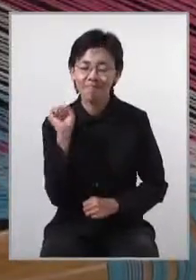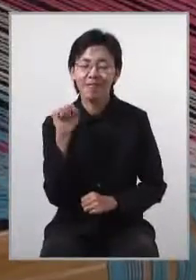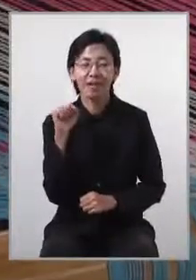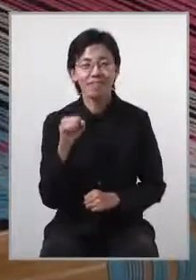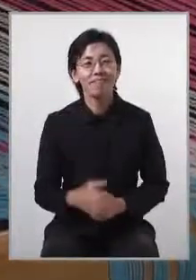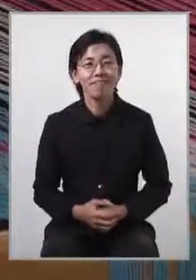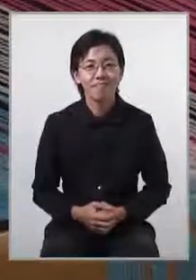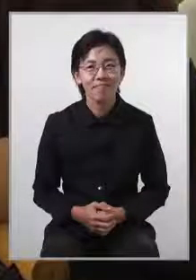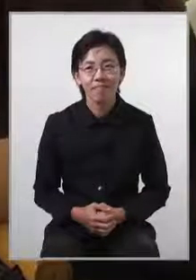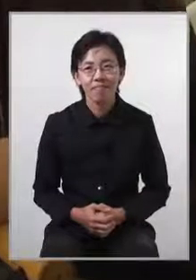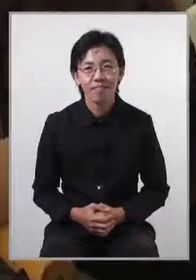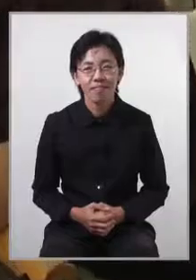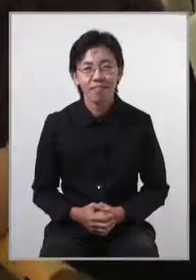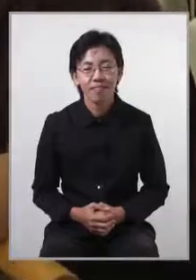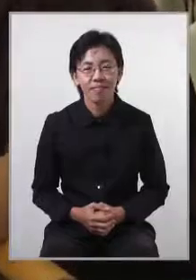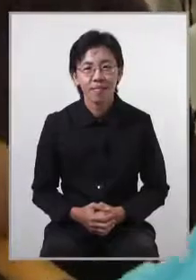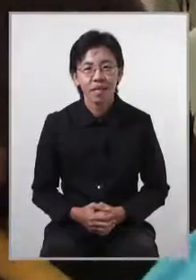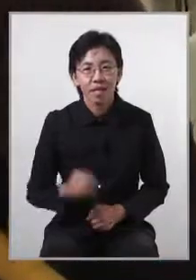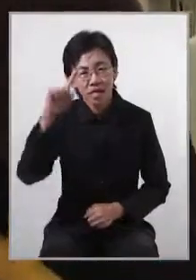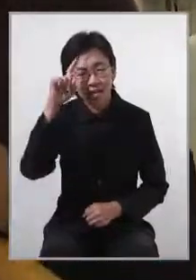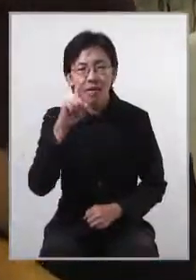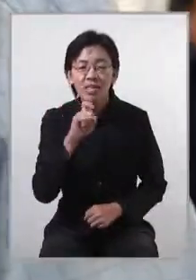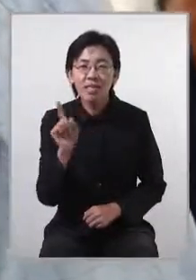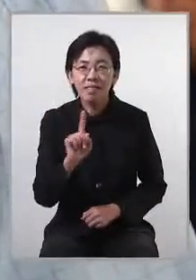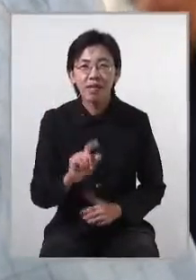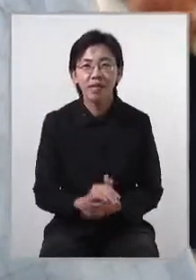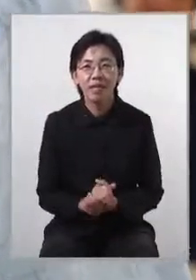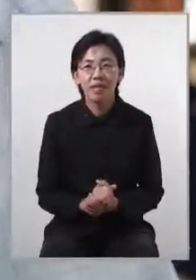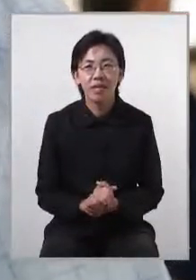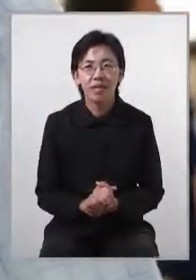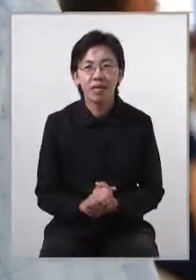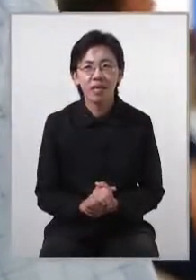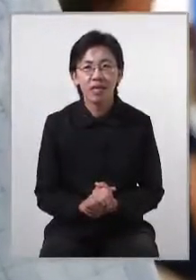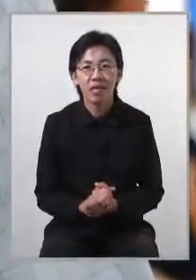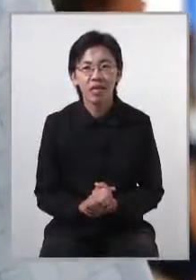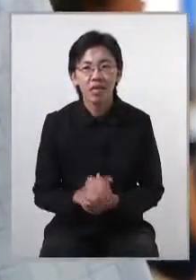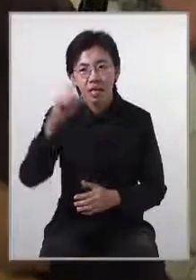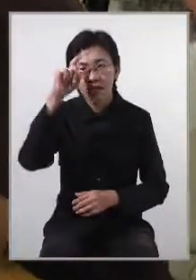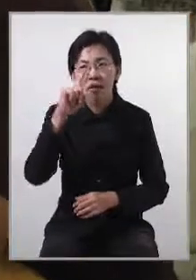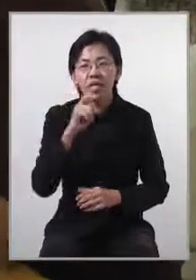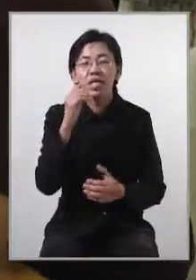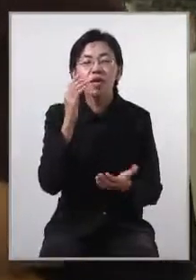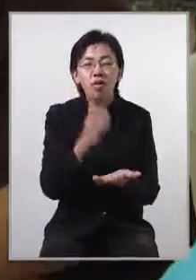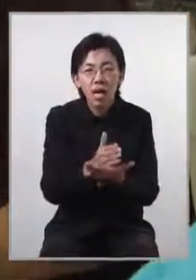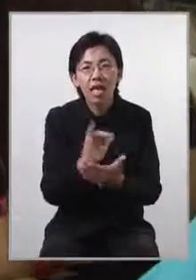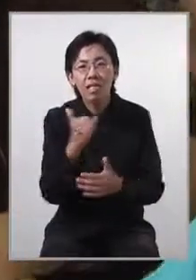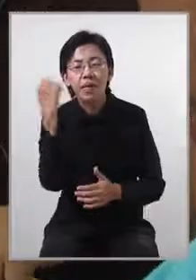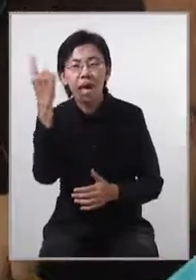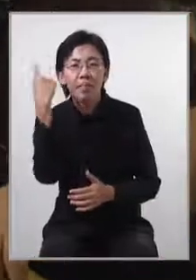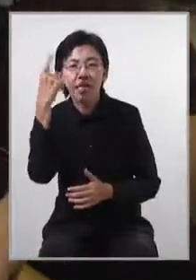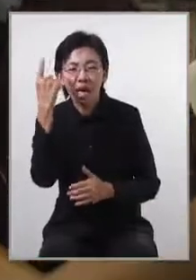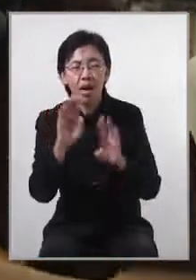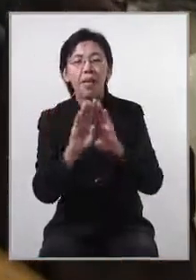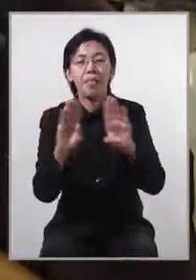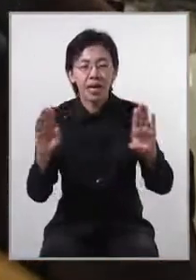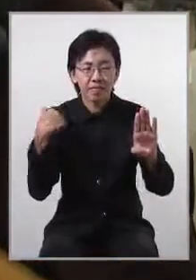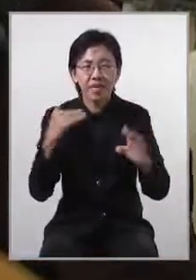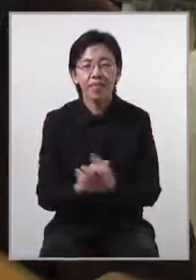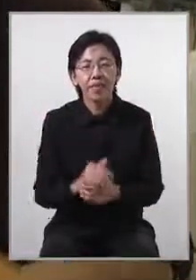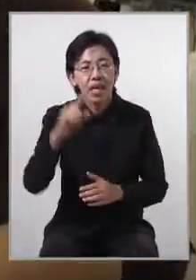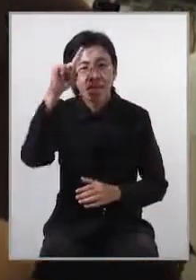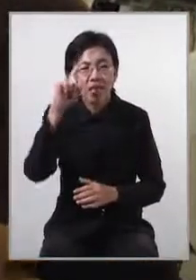แล้วเสาร์อาทิตย์ล่ะครับ เราจะหยุดฮะแต่ถ้าว่ามีใครมาเที่ยวอยากให้เราเปิดเราก ็นั่นน่ะสิครับเสาร์อาทิตย์ผมว่าคน